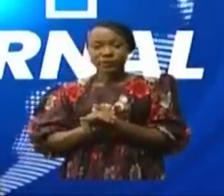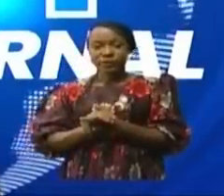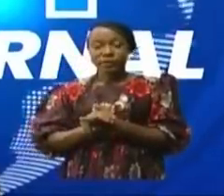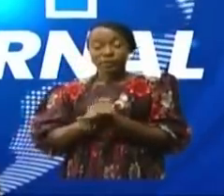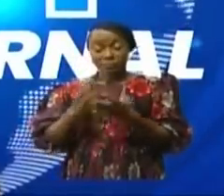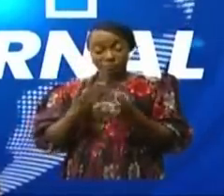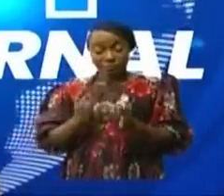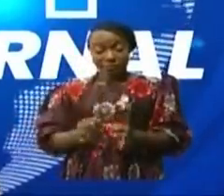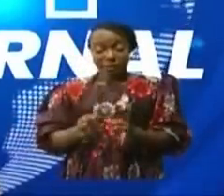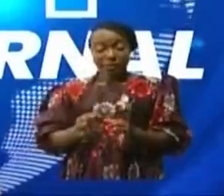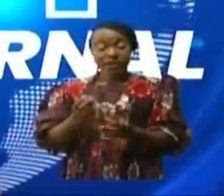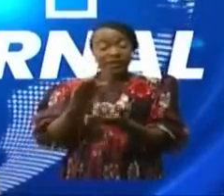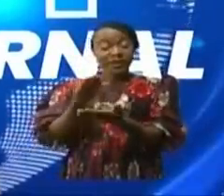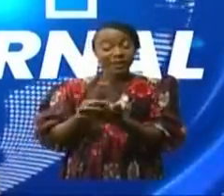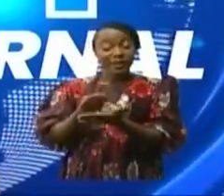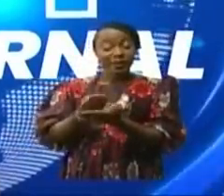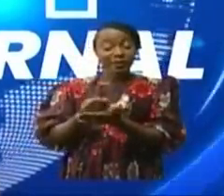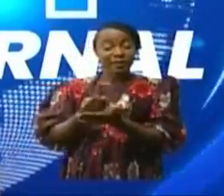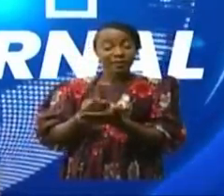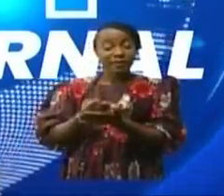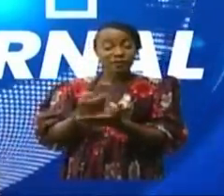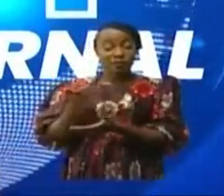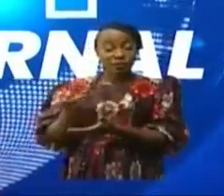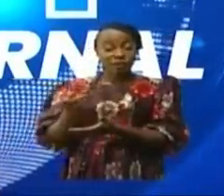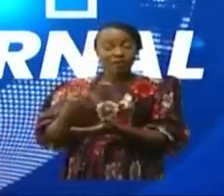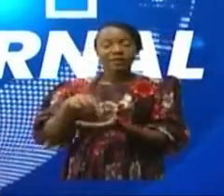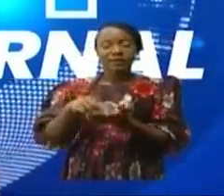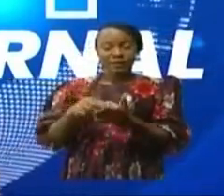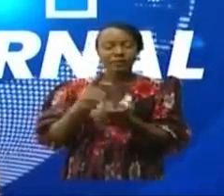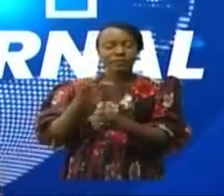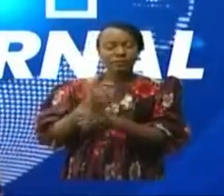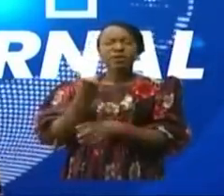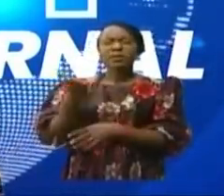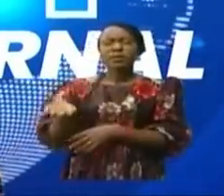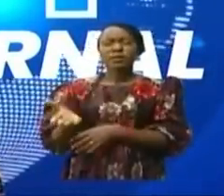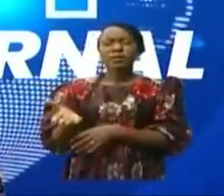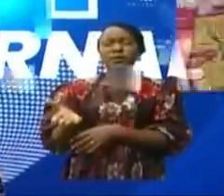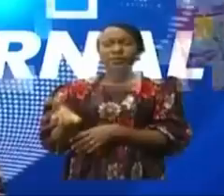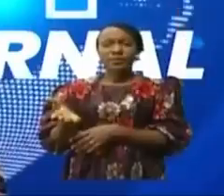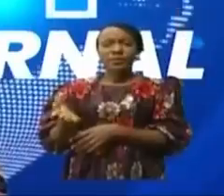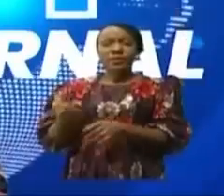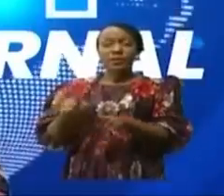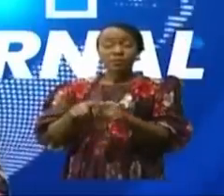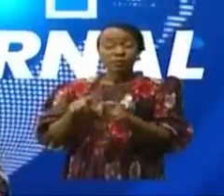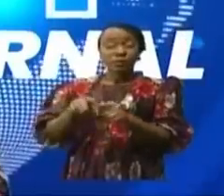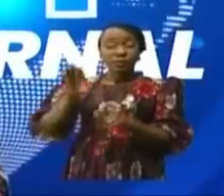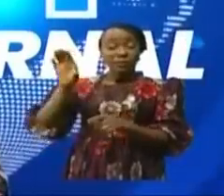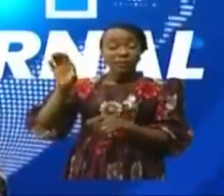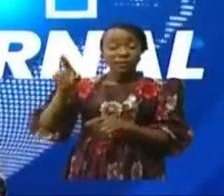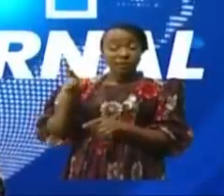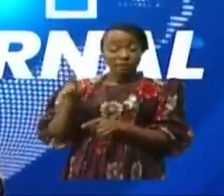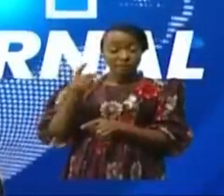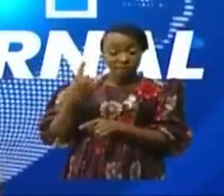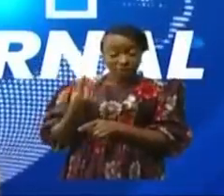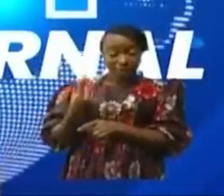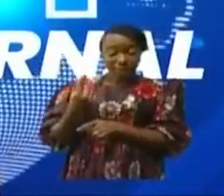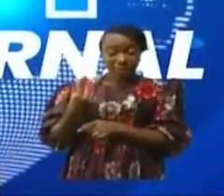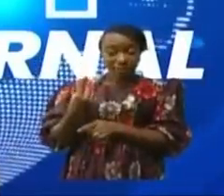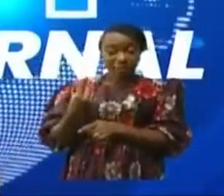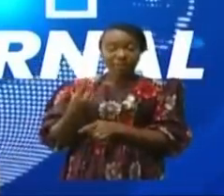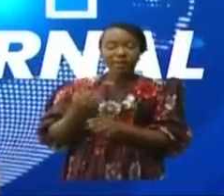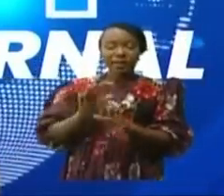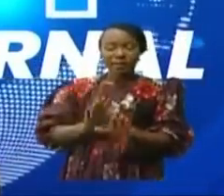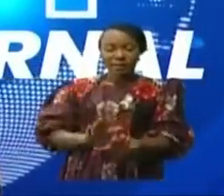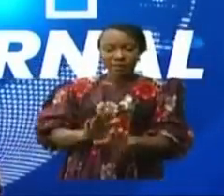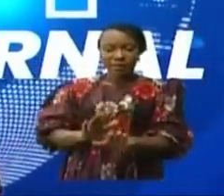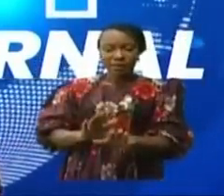Entre-temps, le fonds alloué à ce programme sont déjà disponibles Equity Bank et Robank SA en attendant